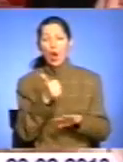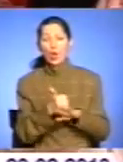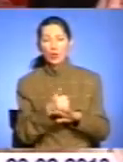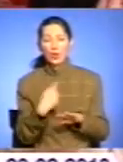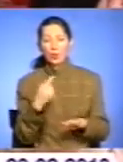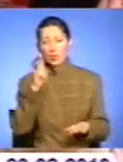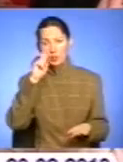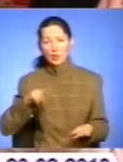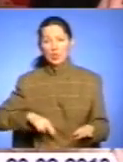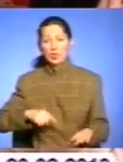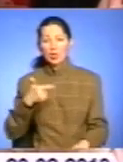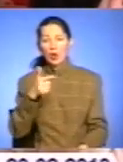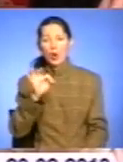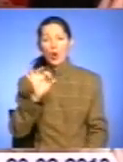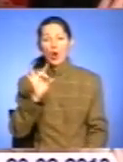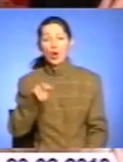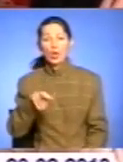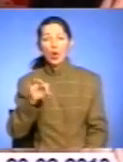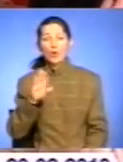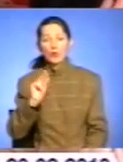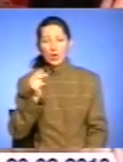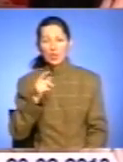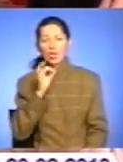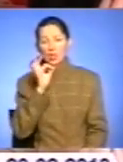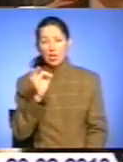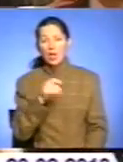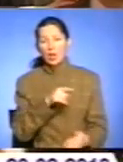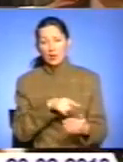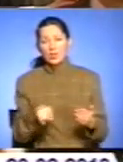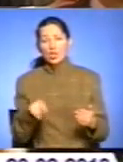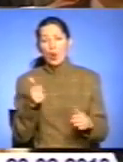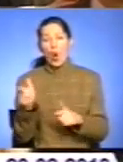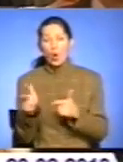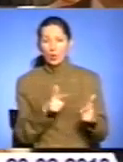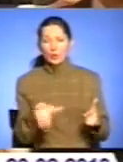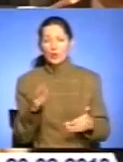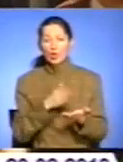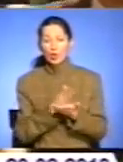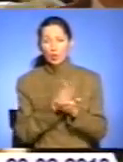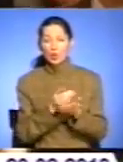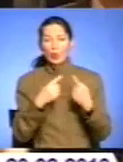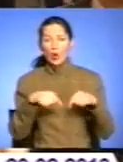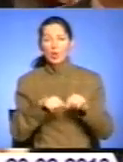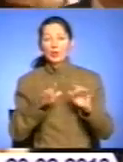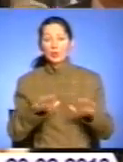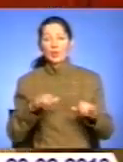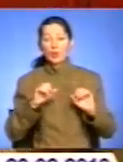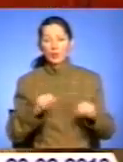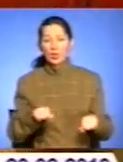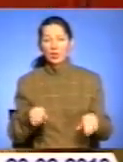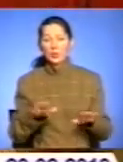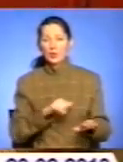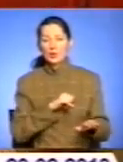Микола Головач відзначив готовність усіх служб, органів виконавчої влади та місцевого самоврядування до нештатних